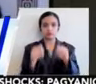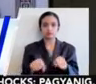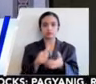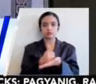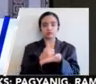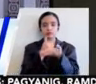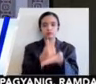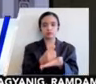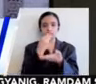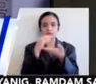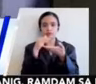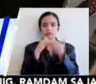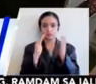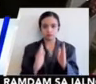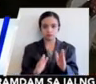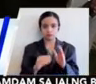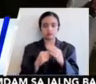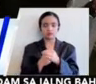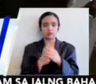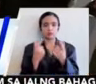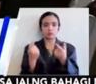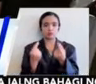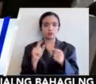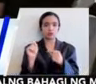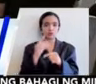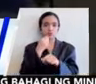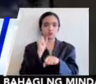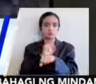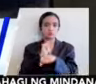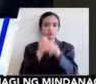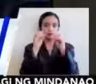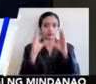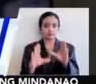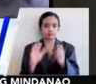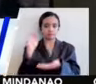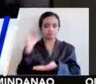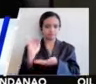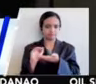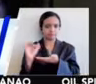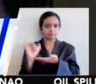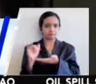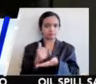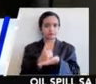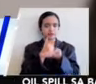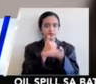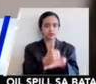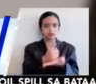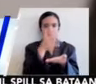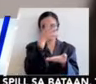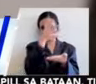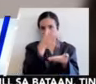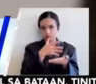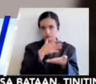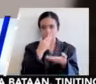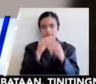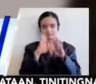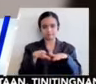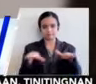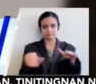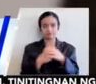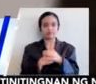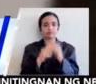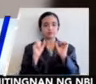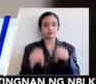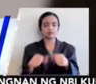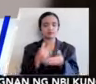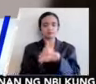at magpapadali sa trabaho ng mga guro at pag-alalay na rin ng mga magulang sa mga bata. Makakatulong to sa PISA natin for